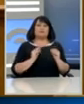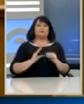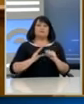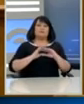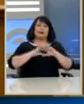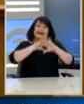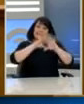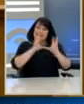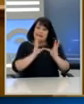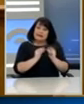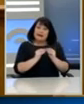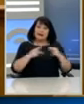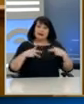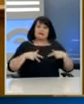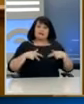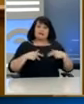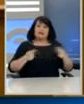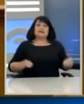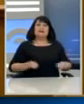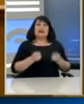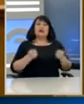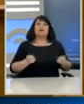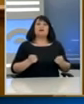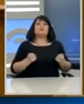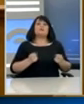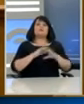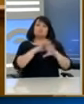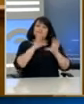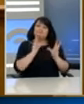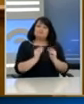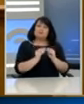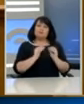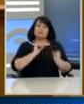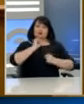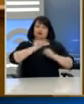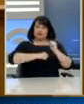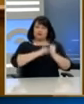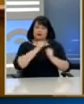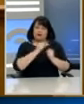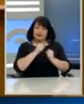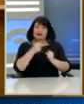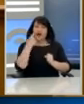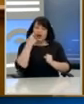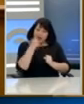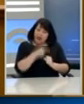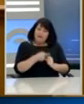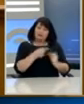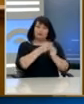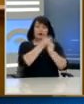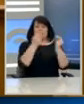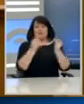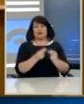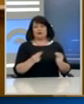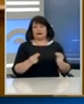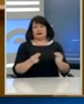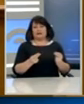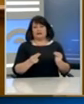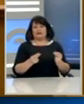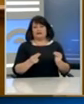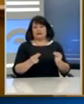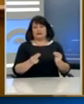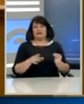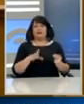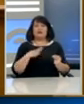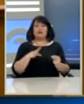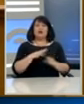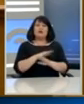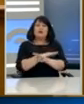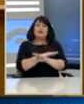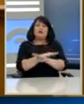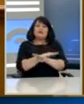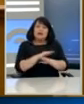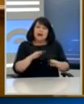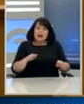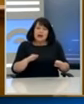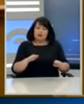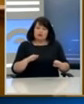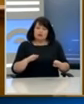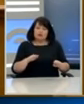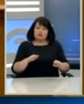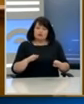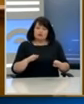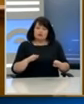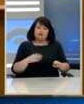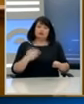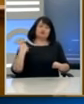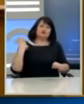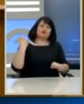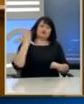κάνει η κυβέρνηση, μια προσπάθεια που προσδοκούμε να αποτελέσει το καθοριστικό βήμα για τον τερματισμό ενός καθεστώτος που έχει επιβληθεί στη